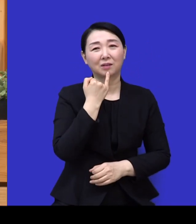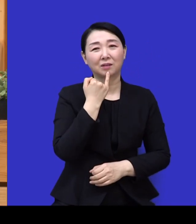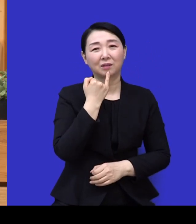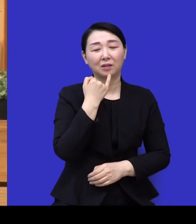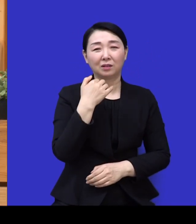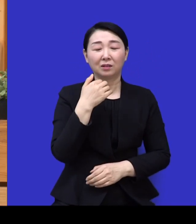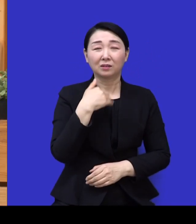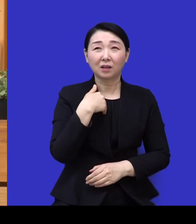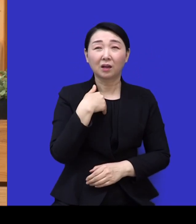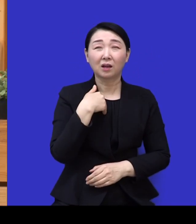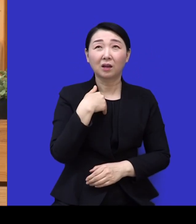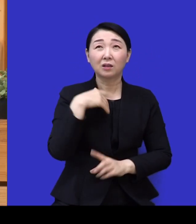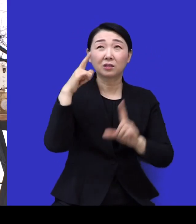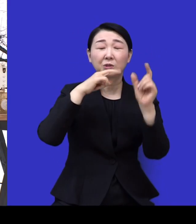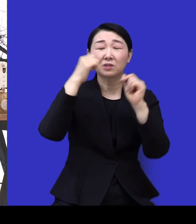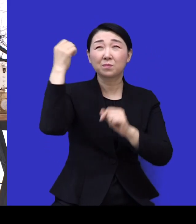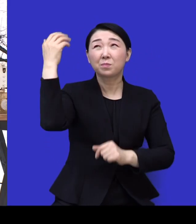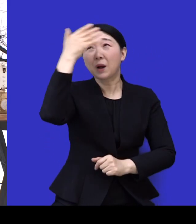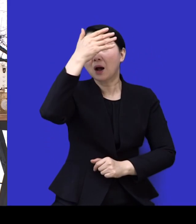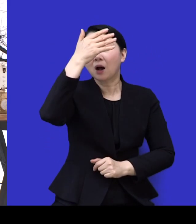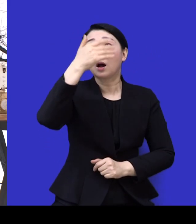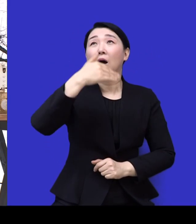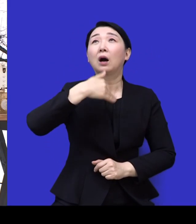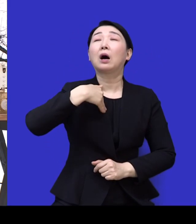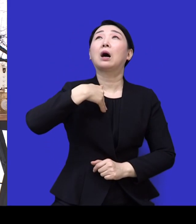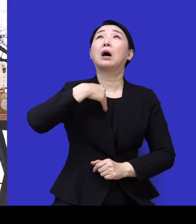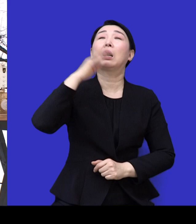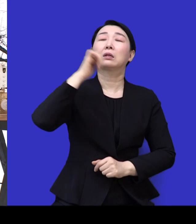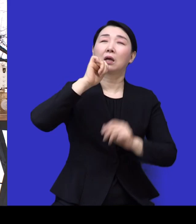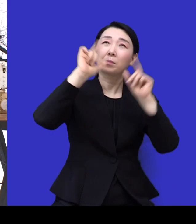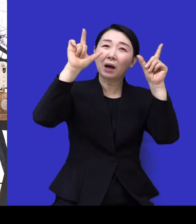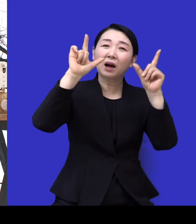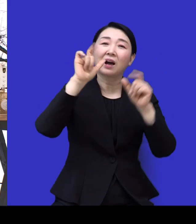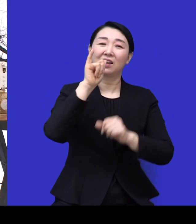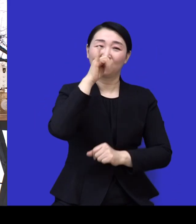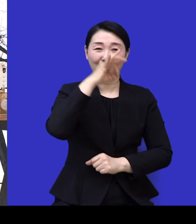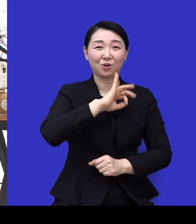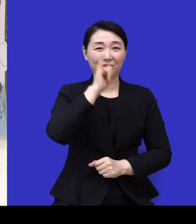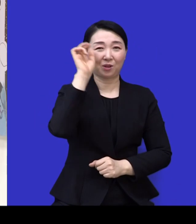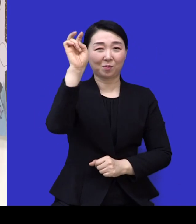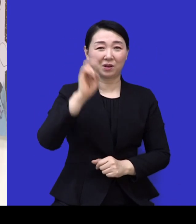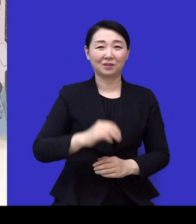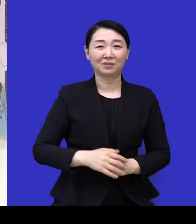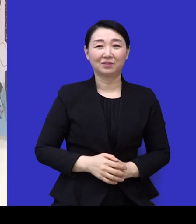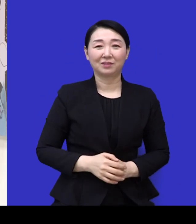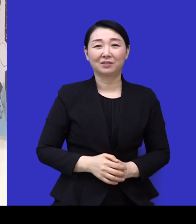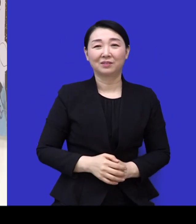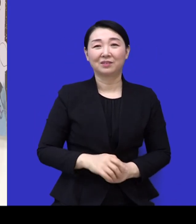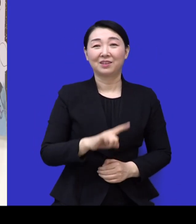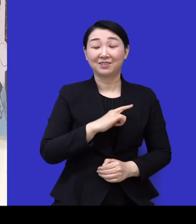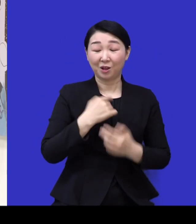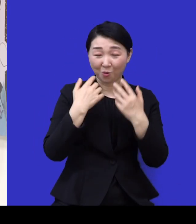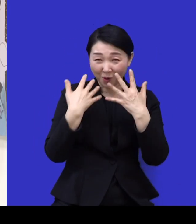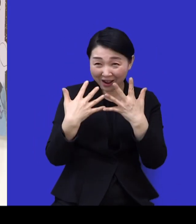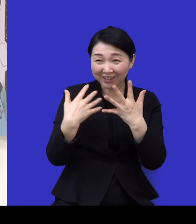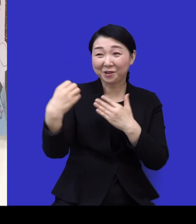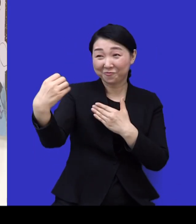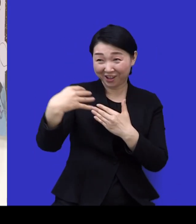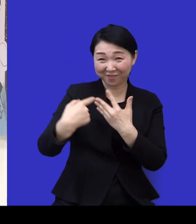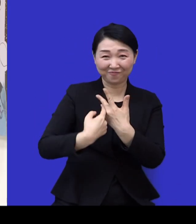나를 스치면서 나를 깨우게 만든다는 그런 효과가 있지 않겠어요? 네, 가장 정확한 말씀이세요. 그죠? 네.